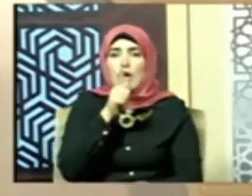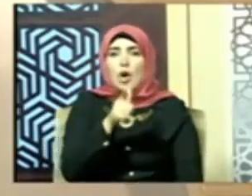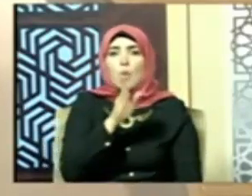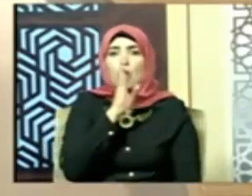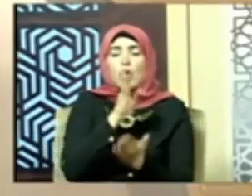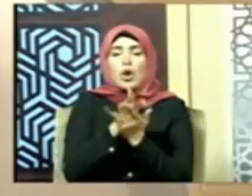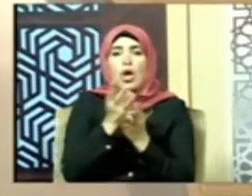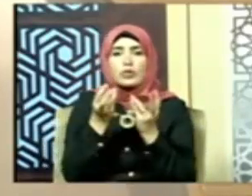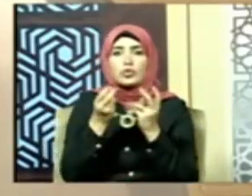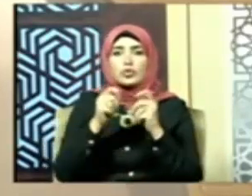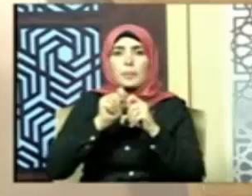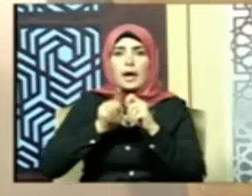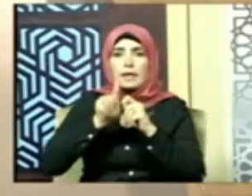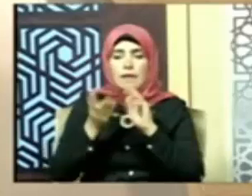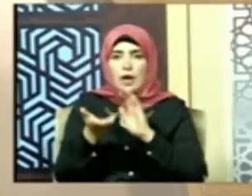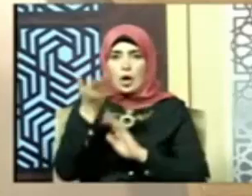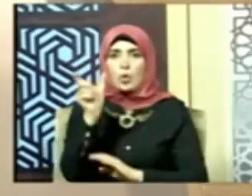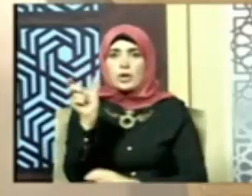الله عليه وسلم